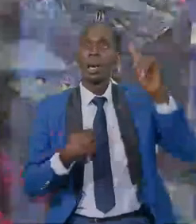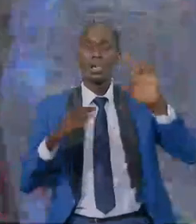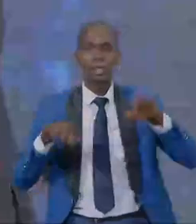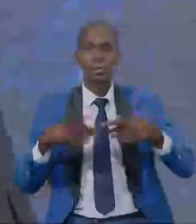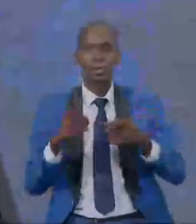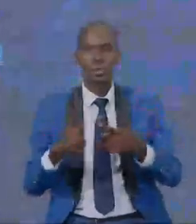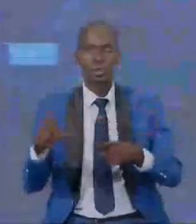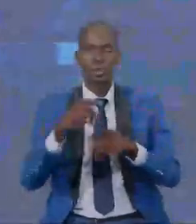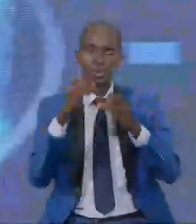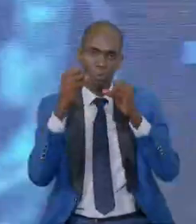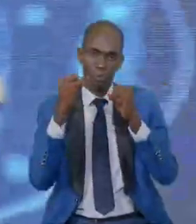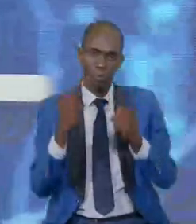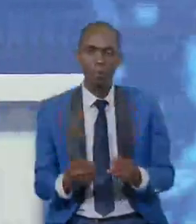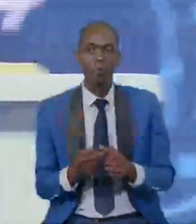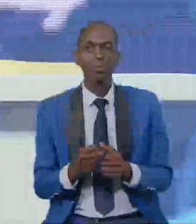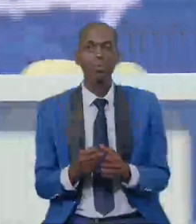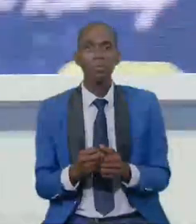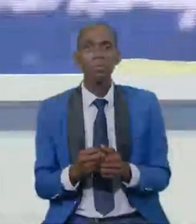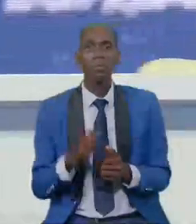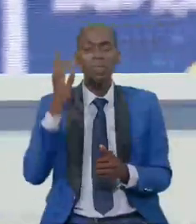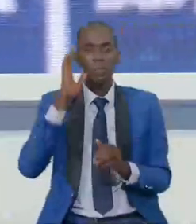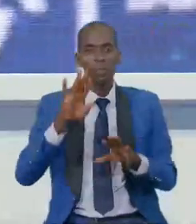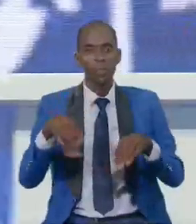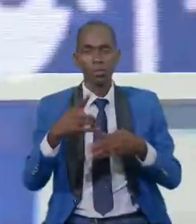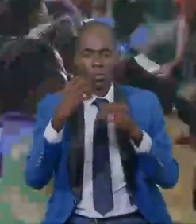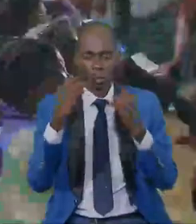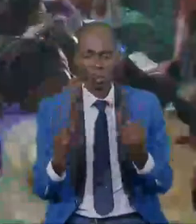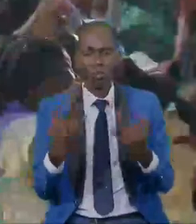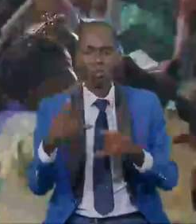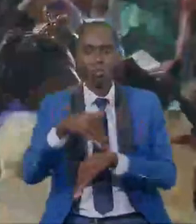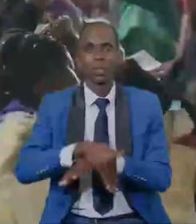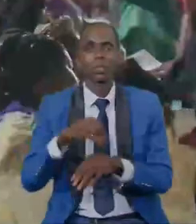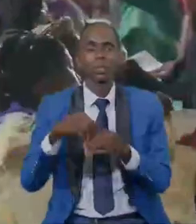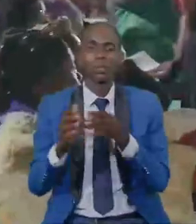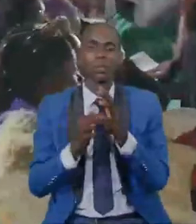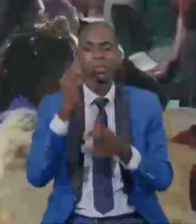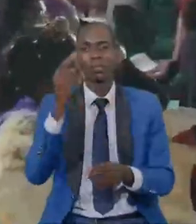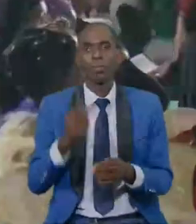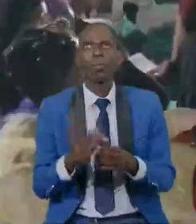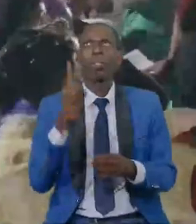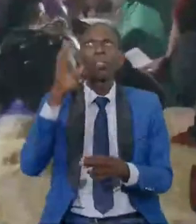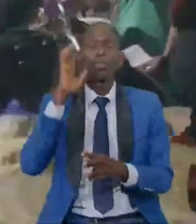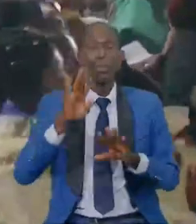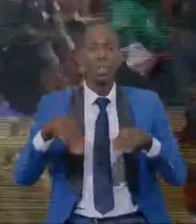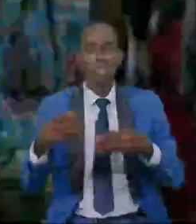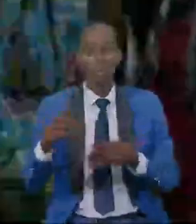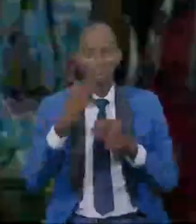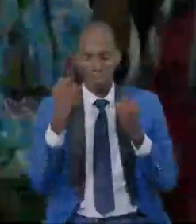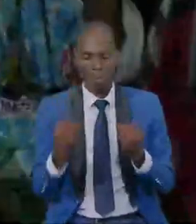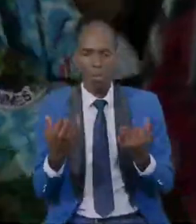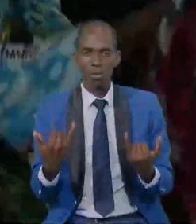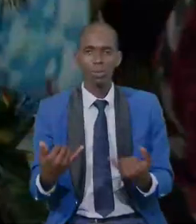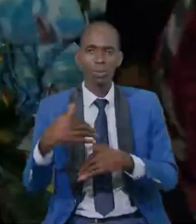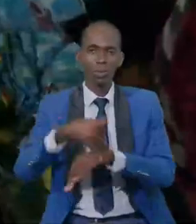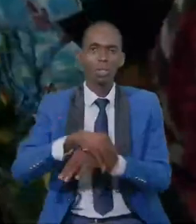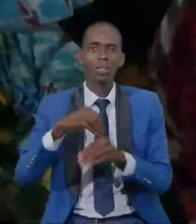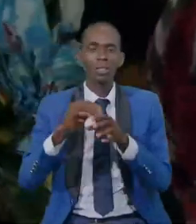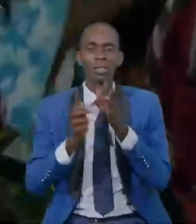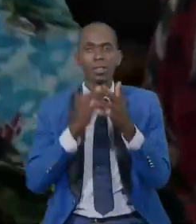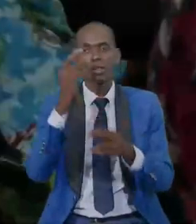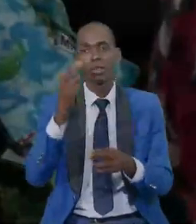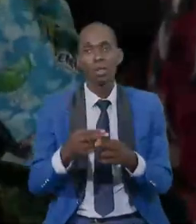je vous donne le pouvoir. Il vous donnera le pouvoir ce soir. Je dis, il vous donnera le pouvoir ce